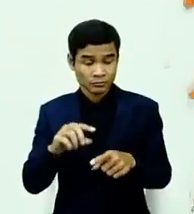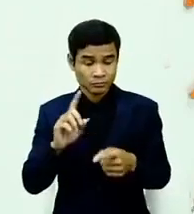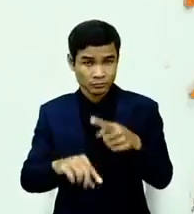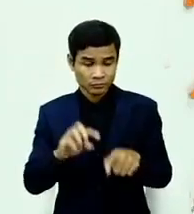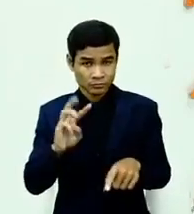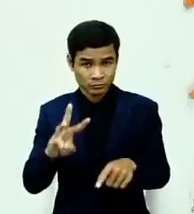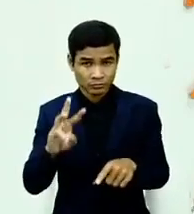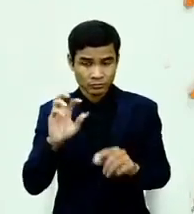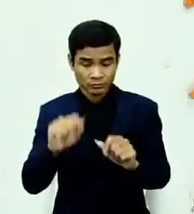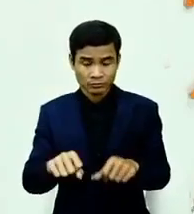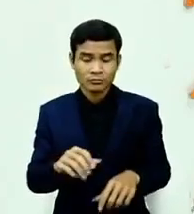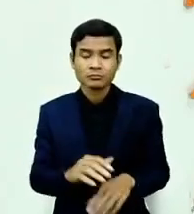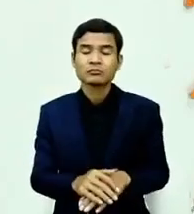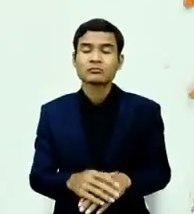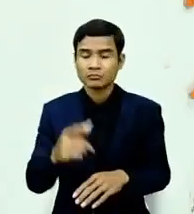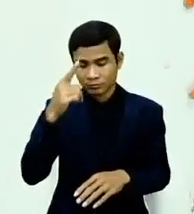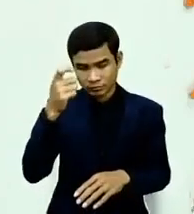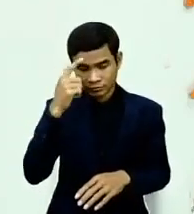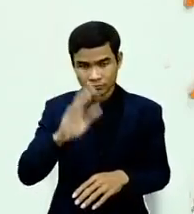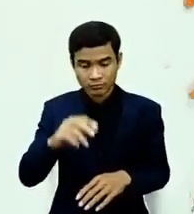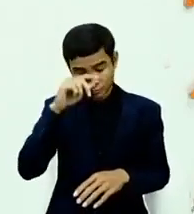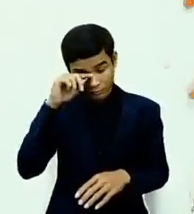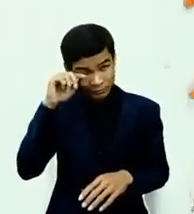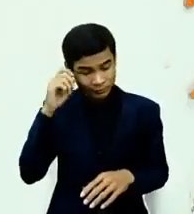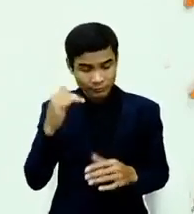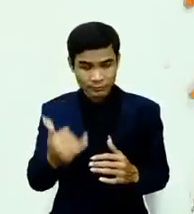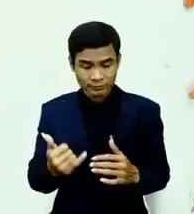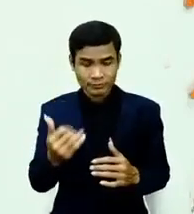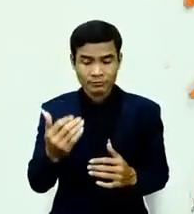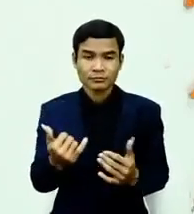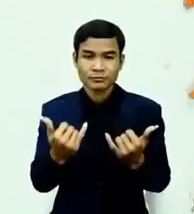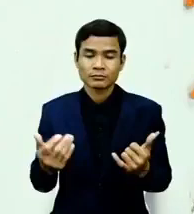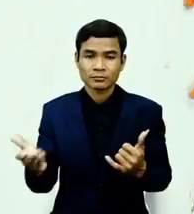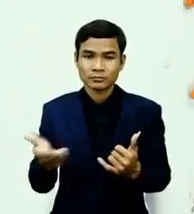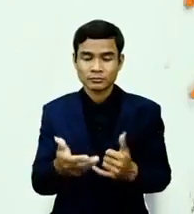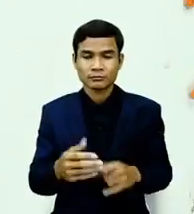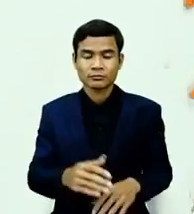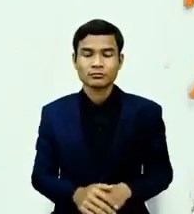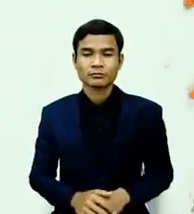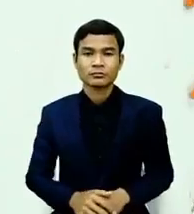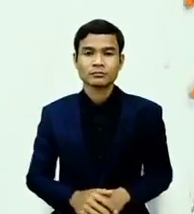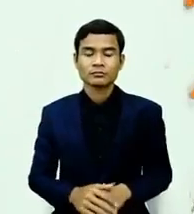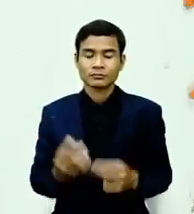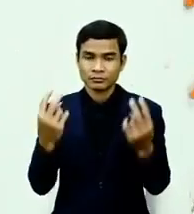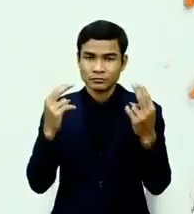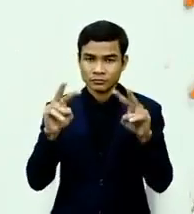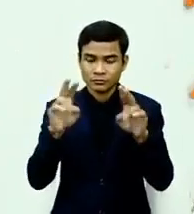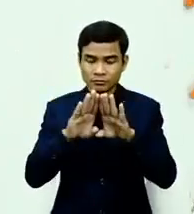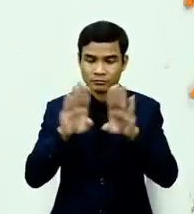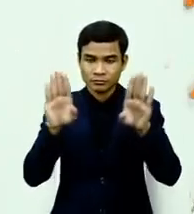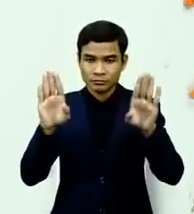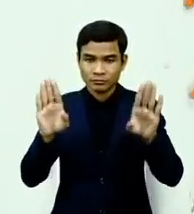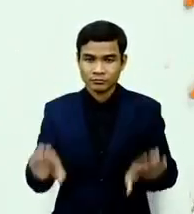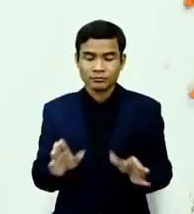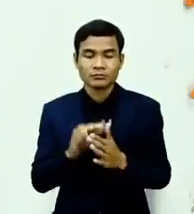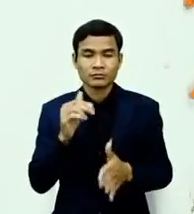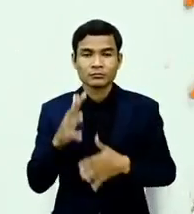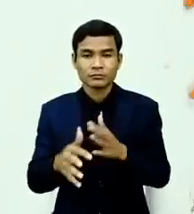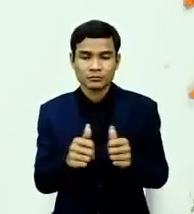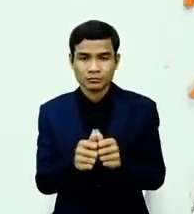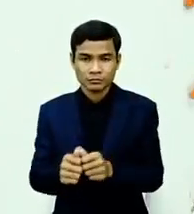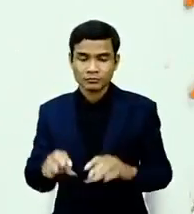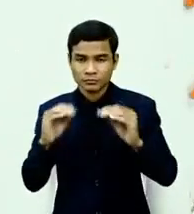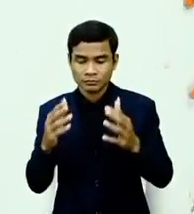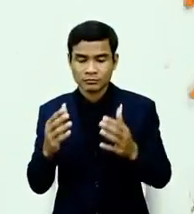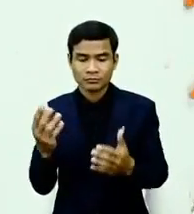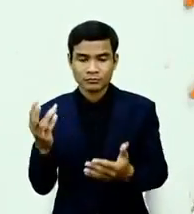ណាអូពូកែមែនតើណាចាឥឡូវនេះចូលកូនកូនចាក្រឡេកមកមើលក្តារខៀនហើយអានជាមួយអ្នកគ្រូបន្តិ